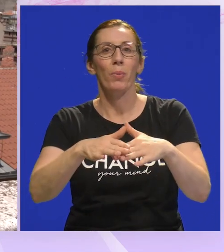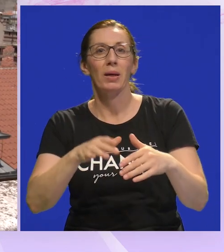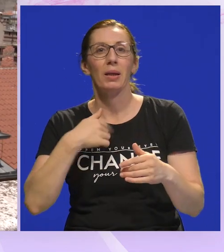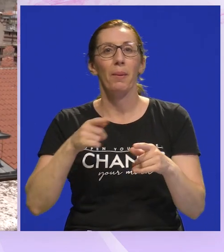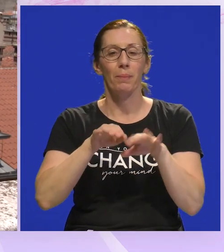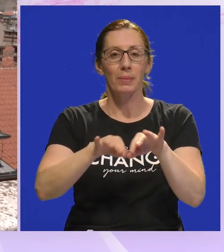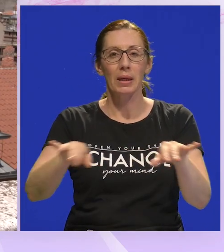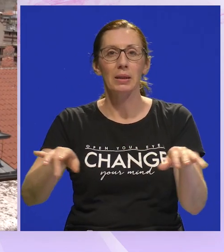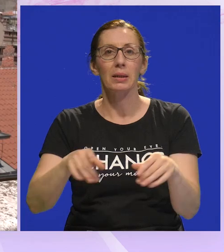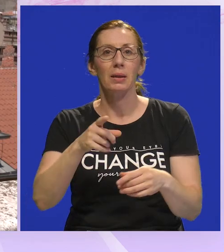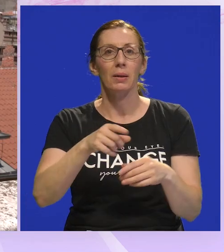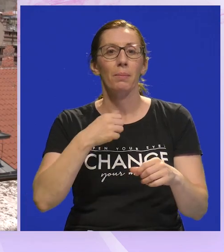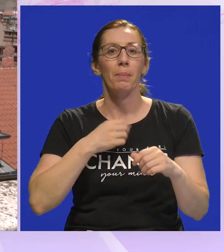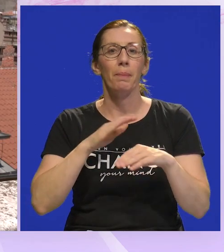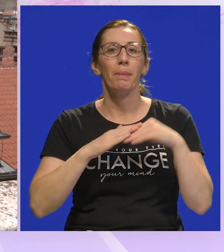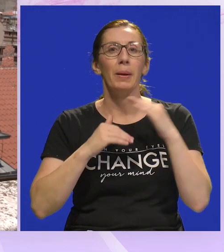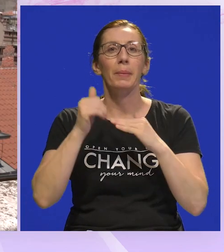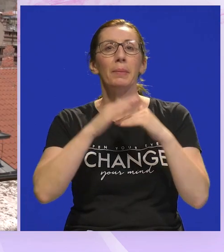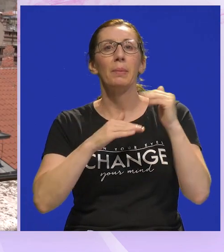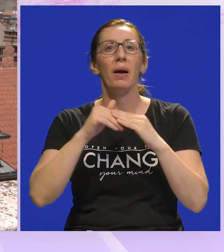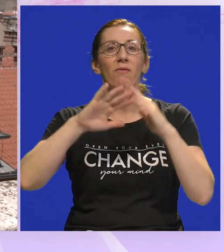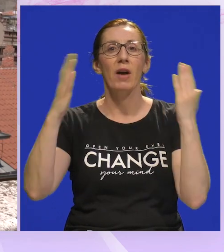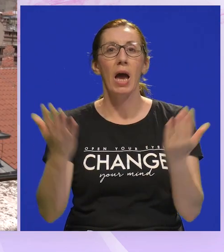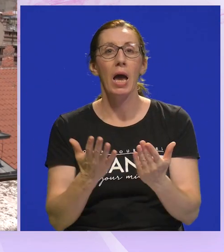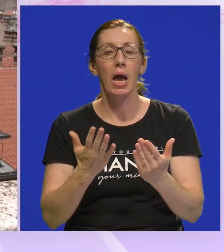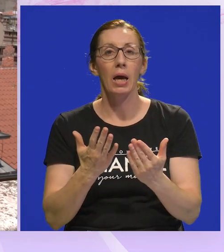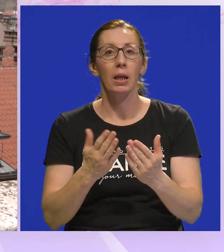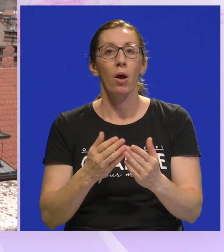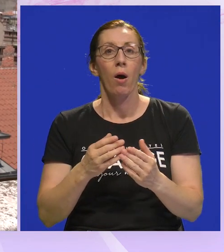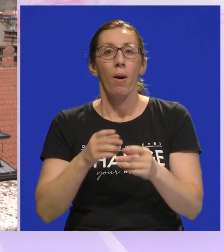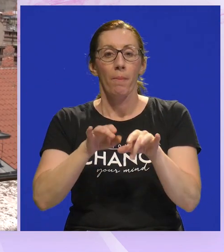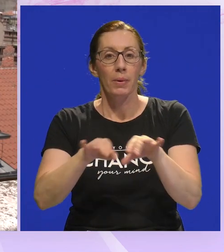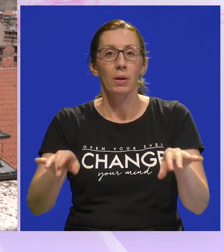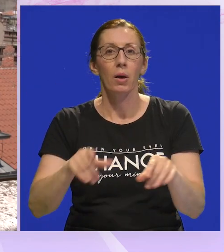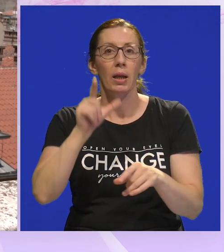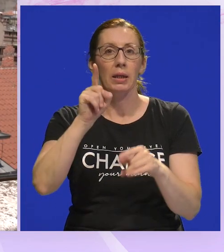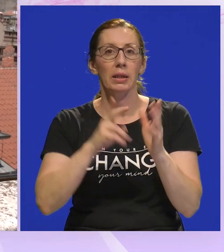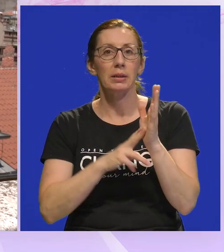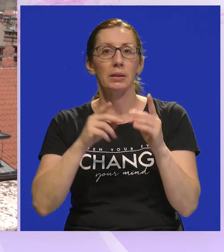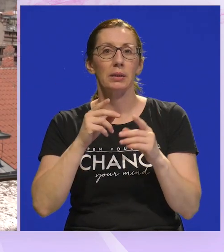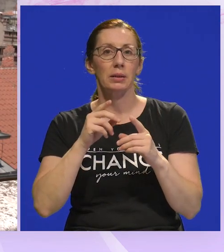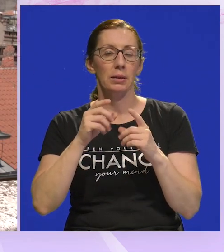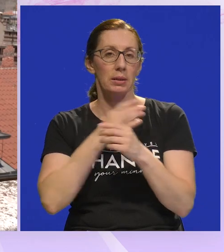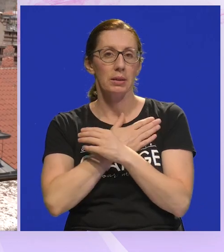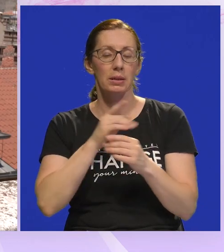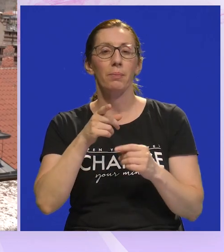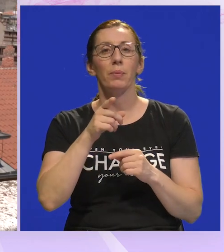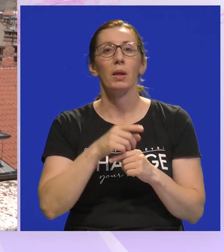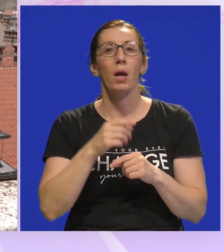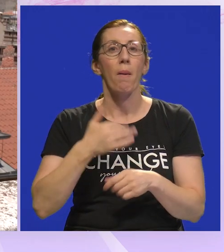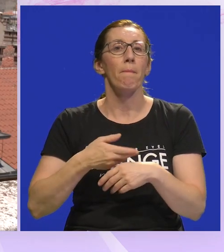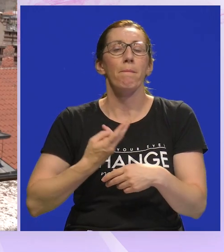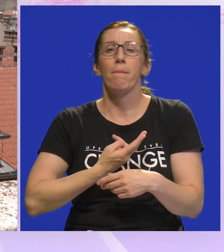Niković pijanist je koji se trenutno priprema za veliko pijanističko natjecanje, ono u Licu,